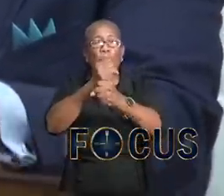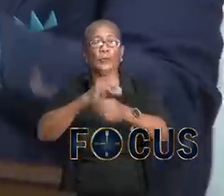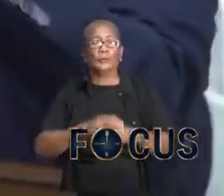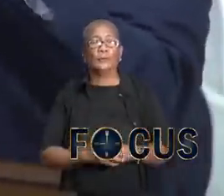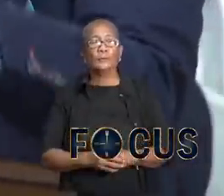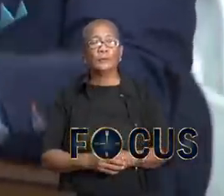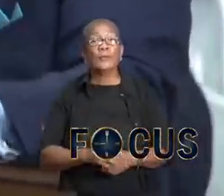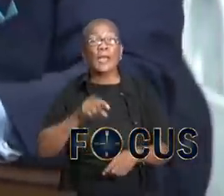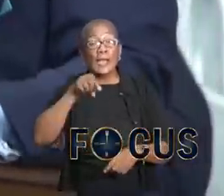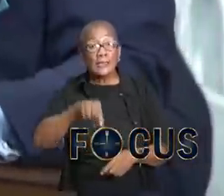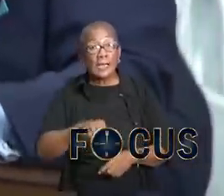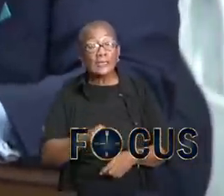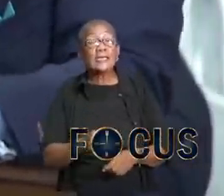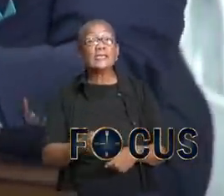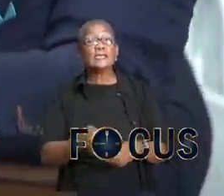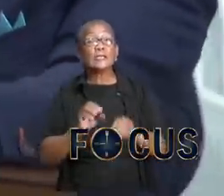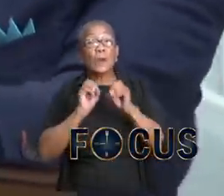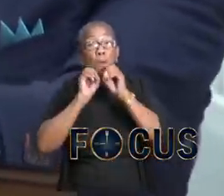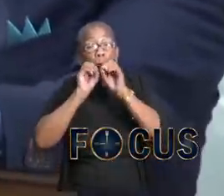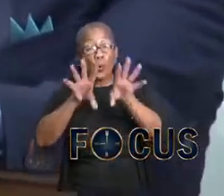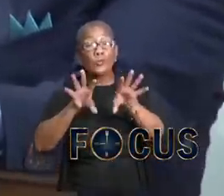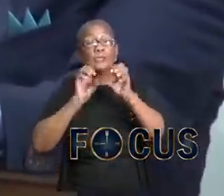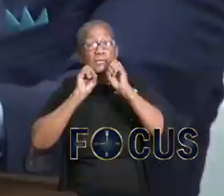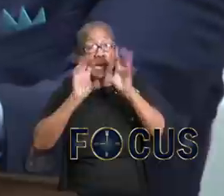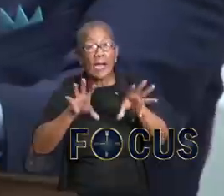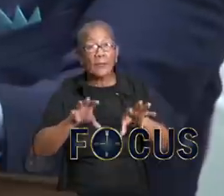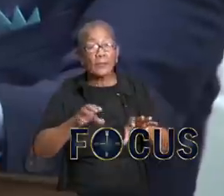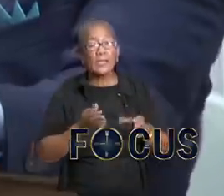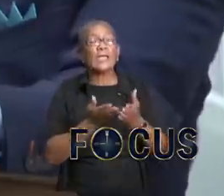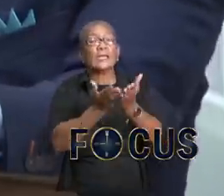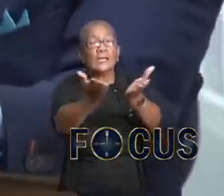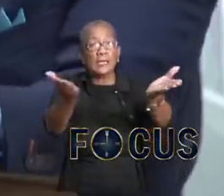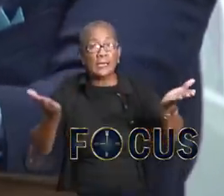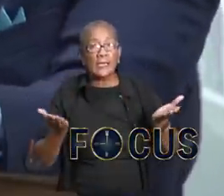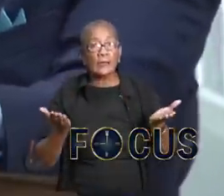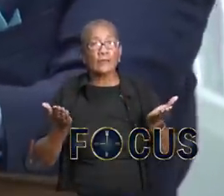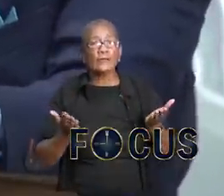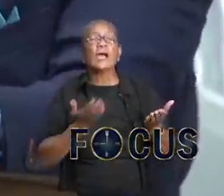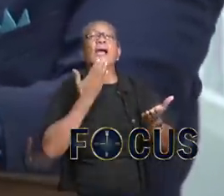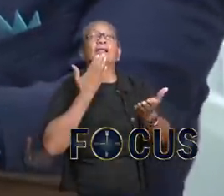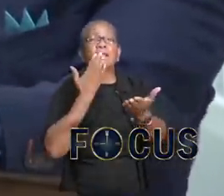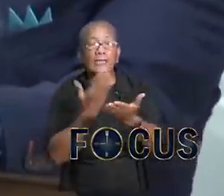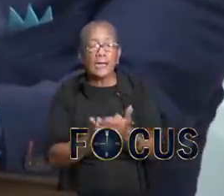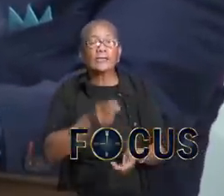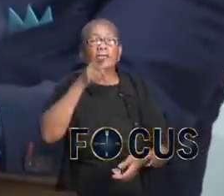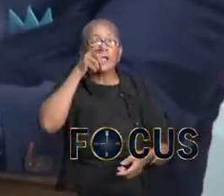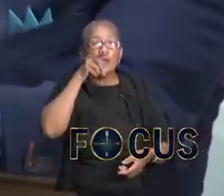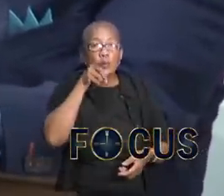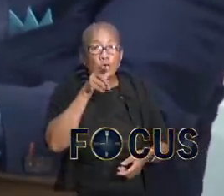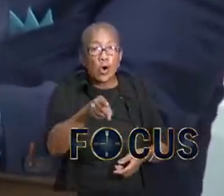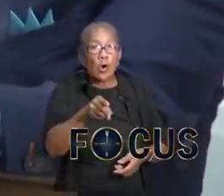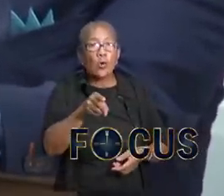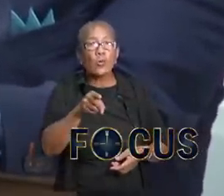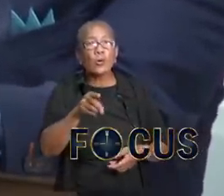En dat is die grote boodschap, de belangrijkste boodschap die ik meegeef. Dankzij uw offers.